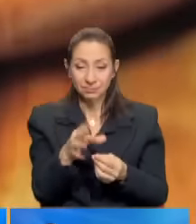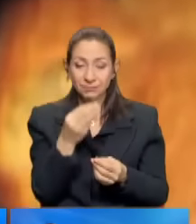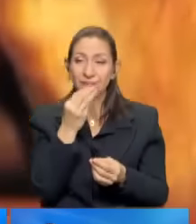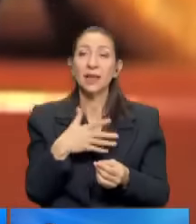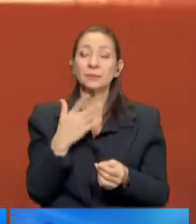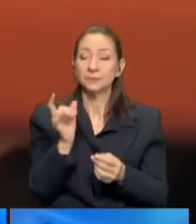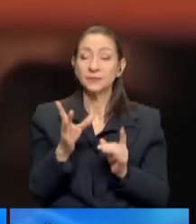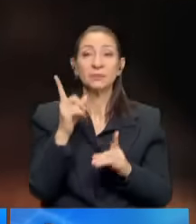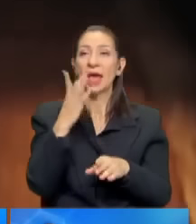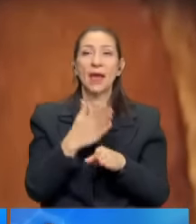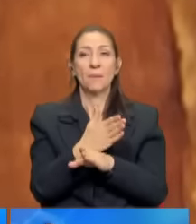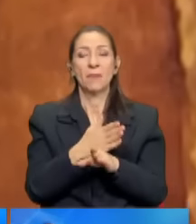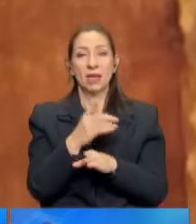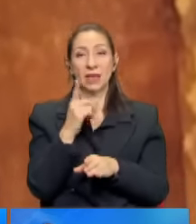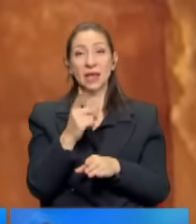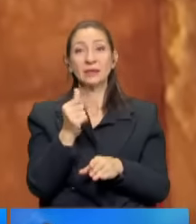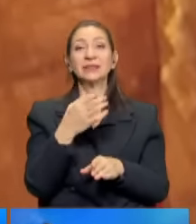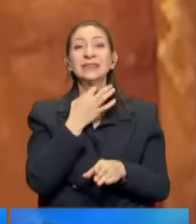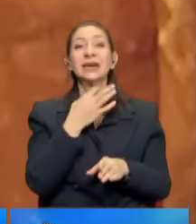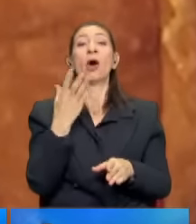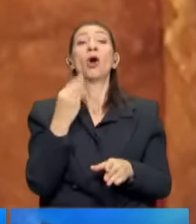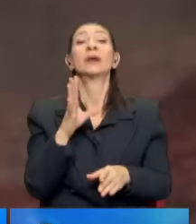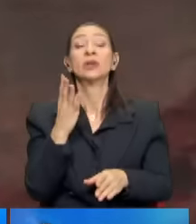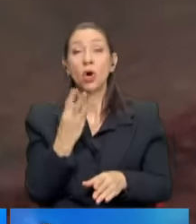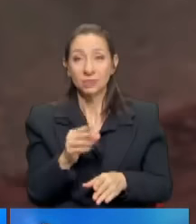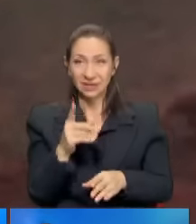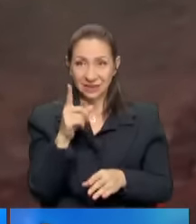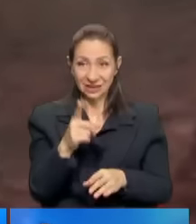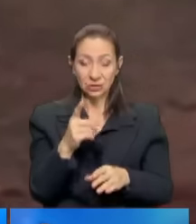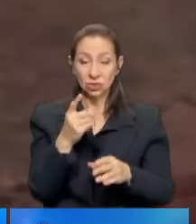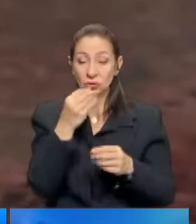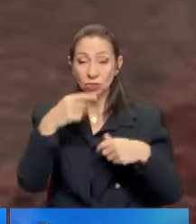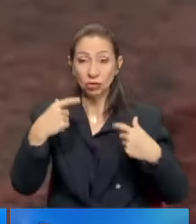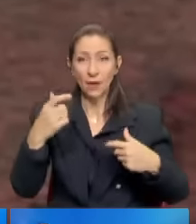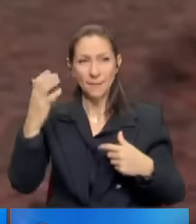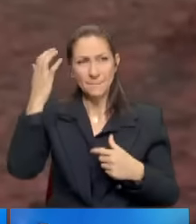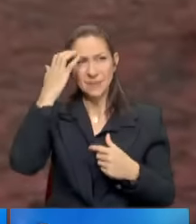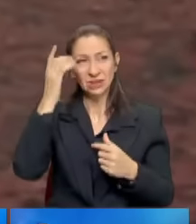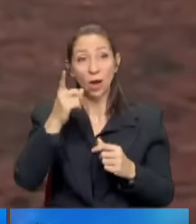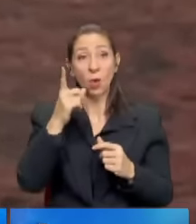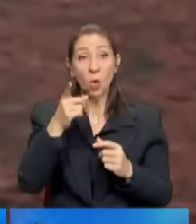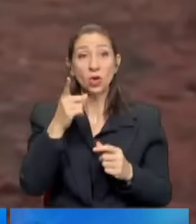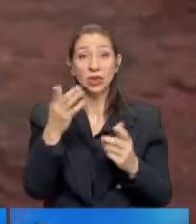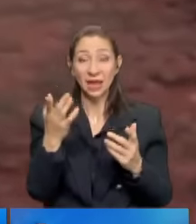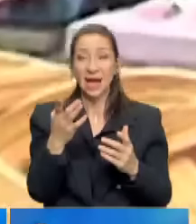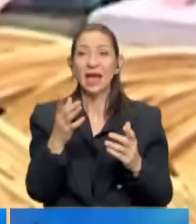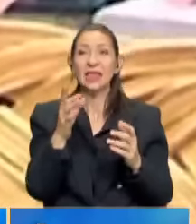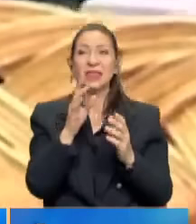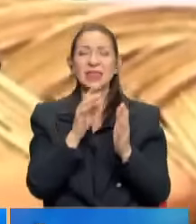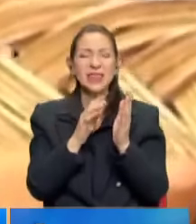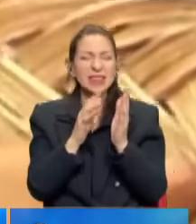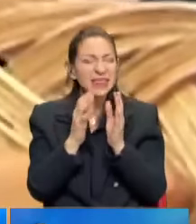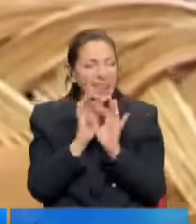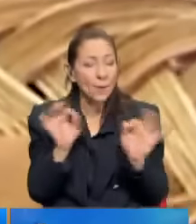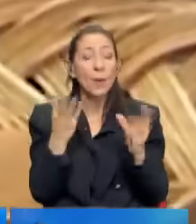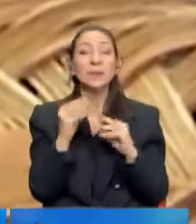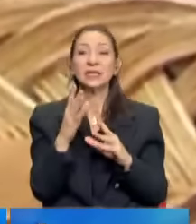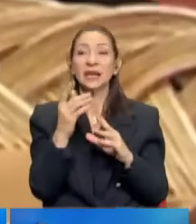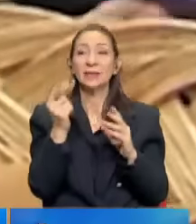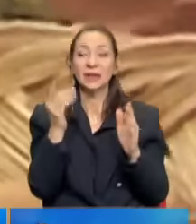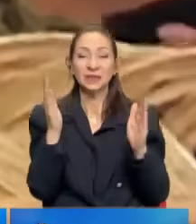onlardan biri de ekmek dar gelirlinin olmazsa olmazı Sofranın baştacı ama o da tamamen olmasa da